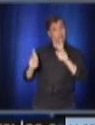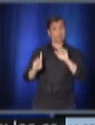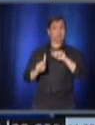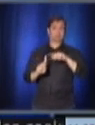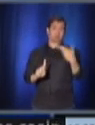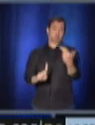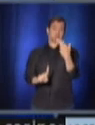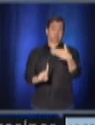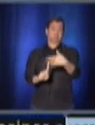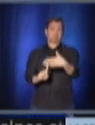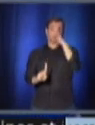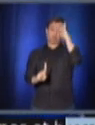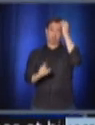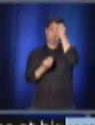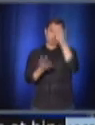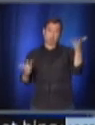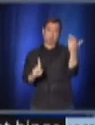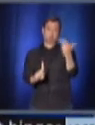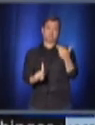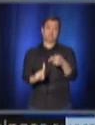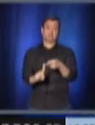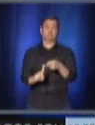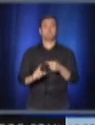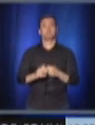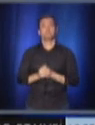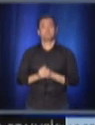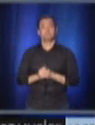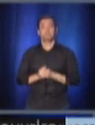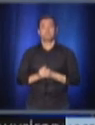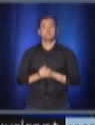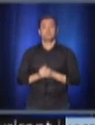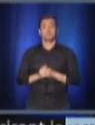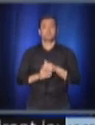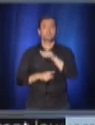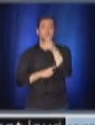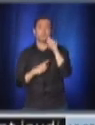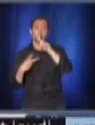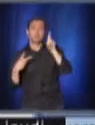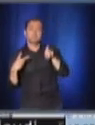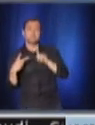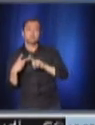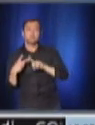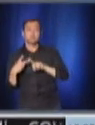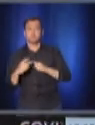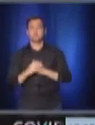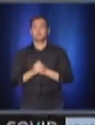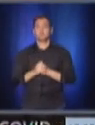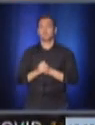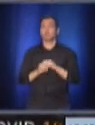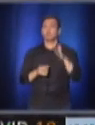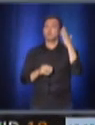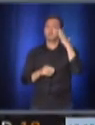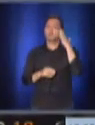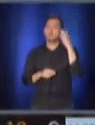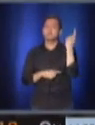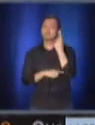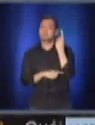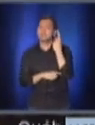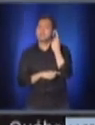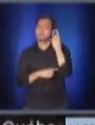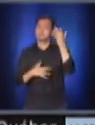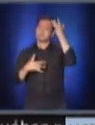j'aimerais l'avoir sur mon bureau dès ce jeudi. Question. Docteur Arruda, vous avez parlé de la capacité des